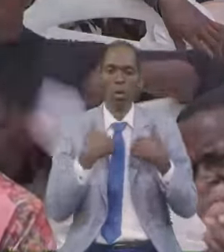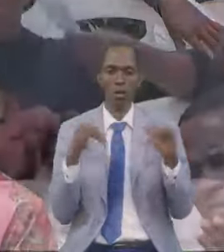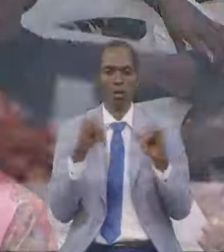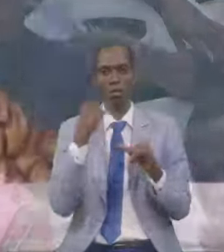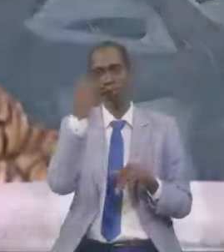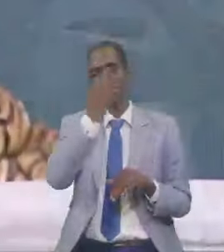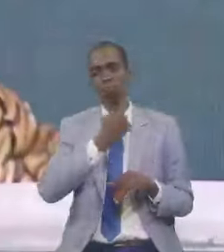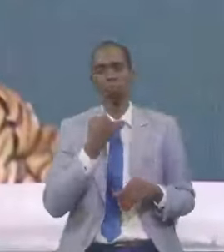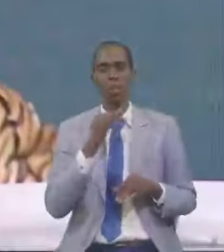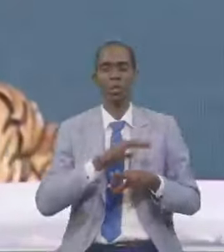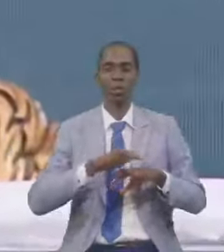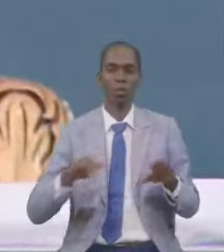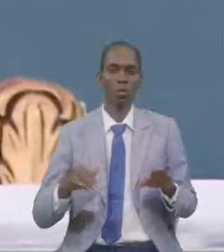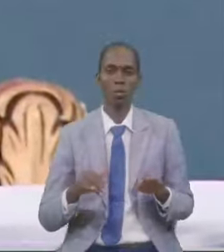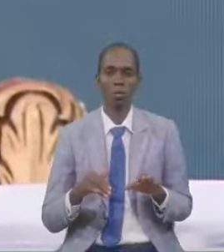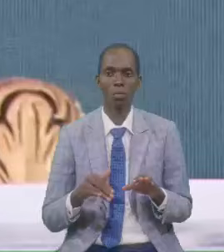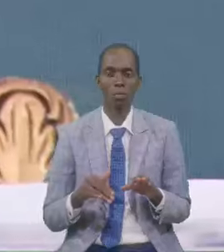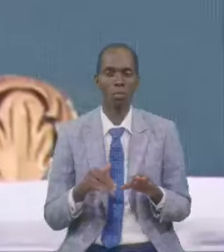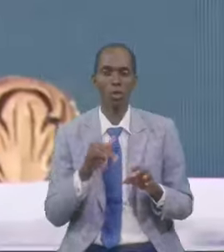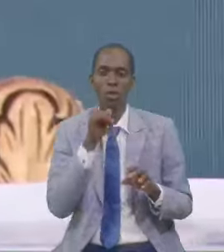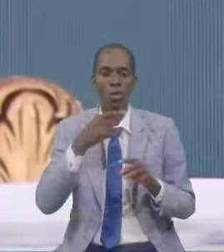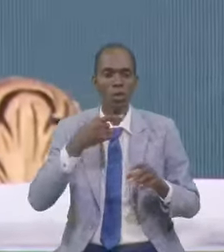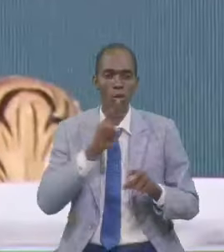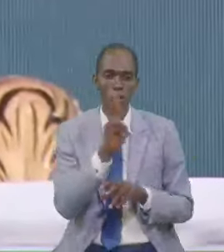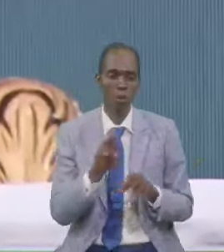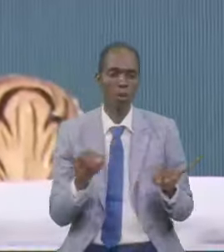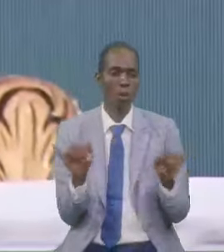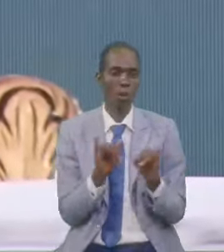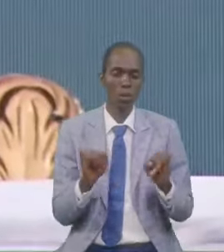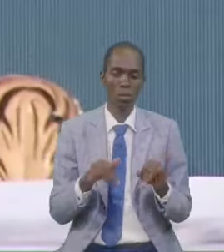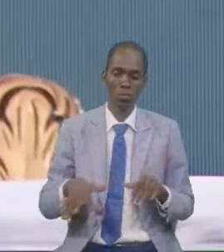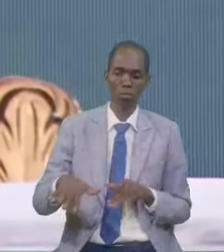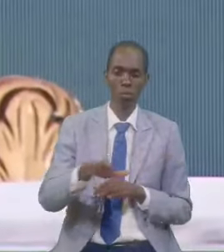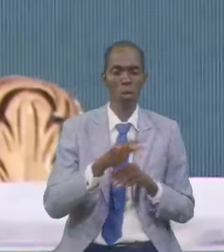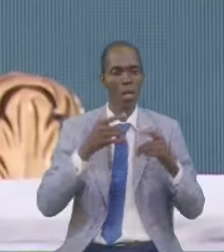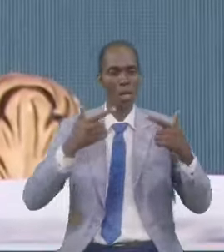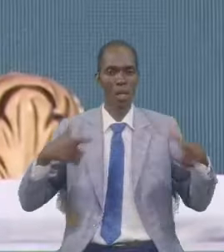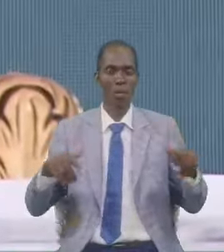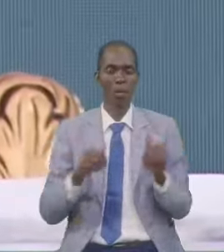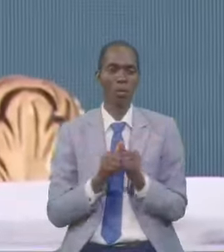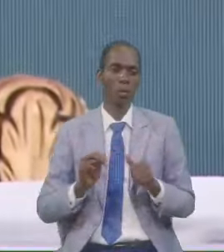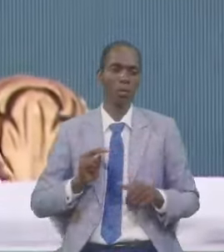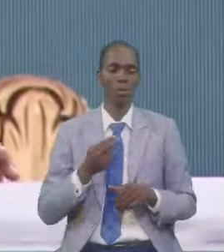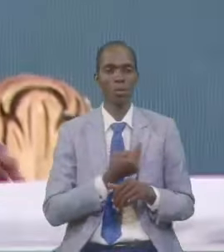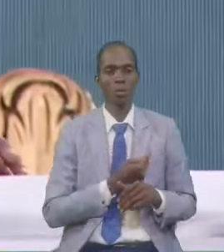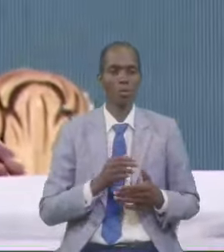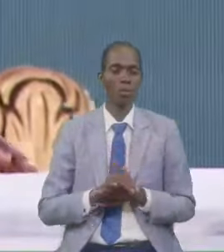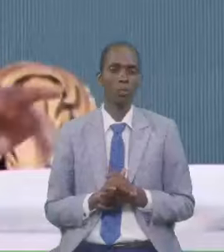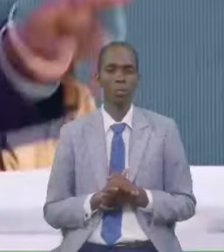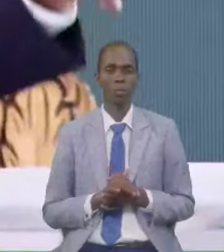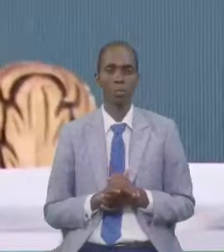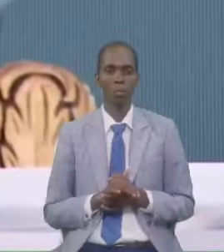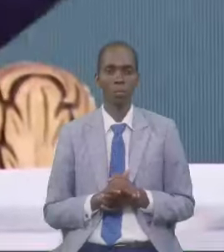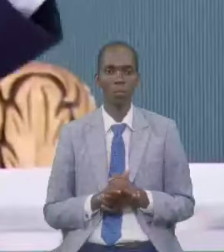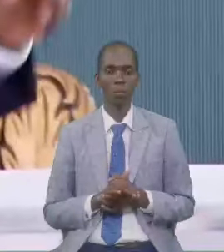don't say and don't talk their local language. వారి లాగా ఎవరైనా లేరనుకోండి, వారి భాష మాట్లాడలేదనుకోండి, అటువంటి వారిని పరాయ వారిగా